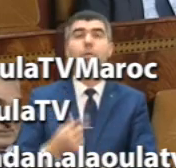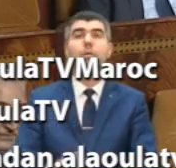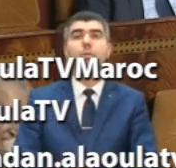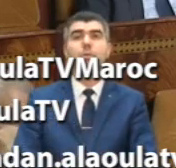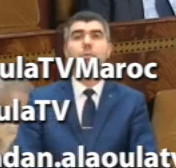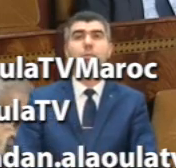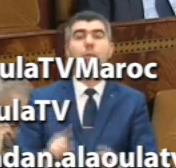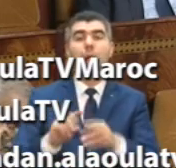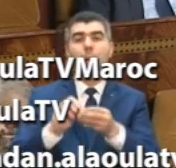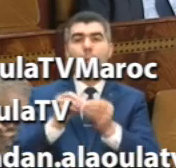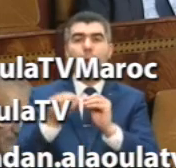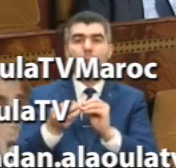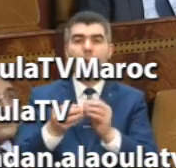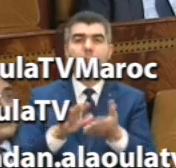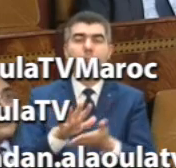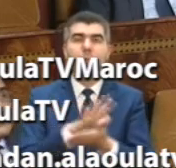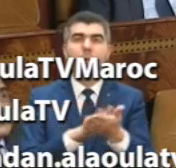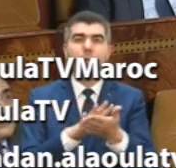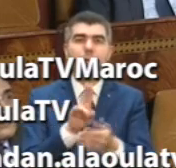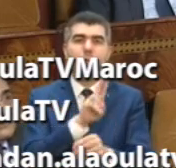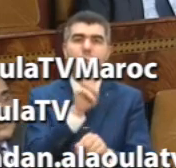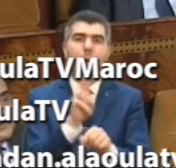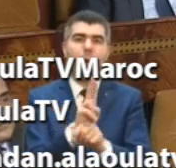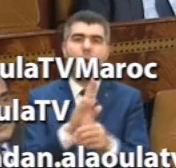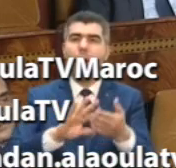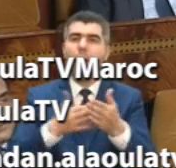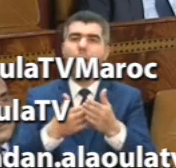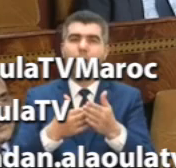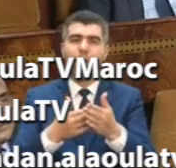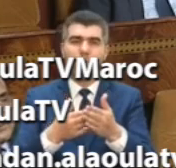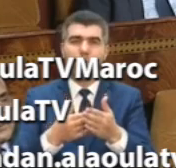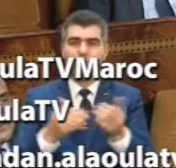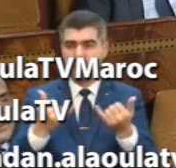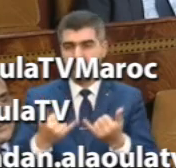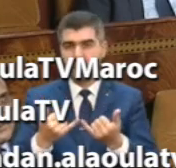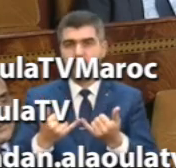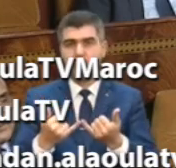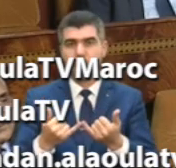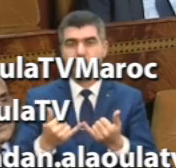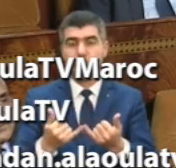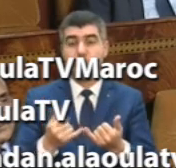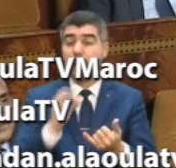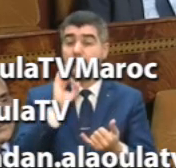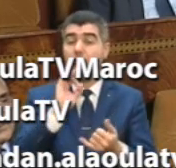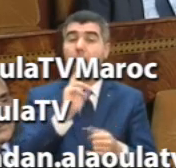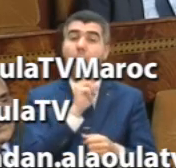هذا المشكل السيد الوزير يسائلنا جميعا، ماشي فقط انتم كحكومه ولكن يسائلكم اكثر.